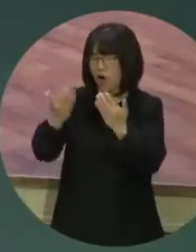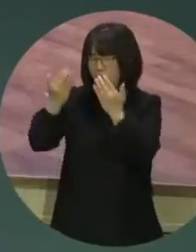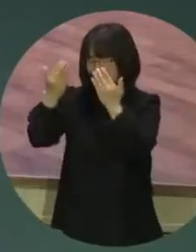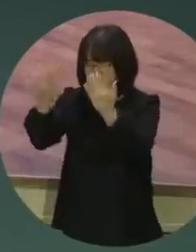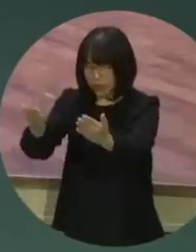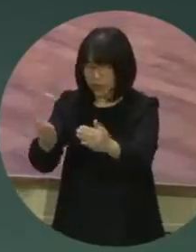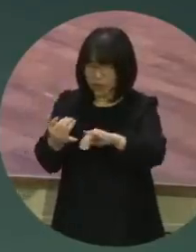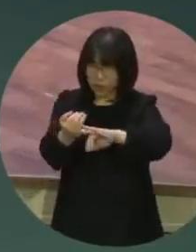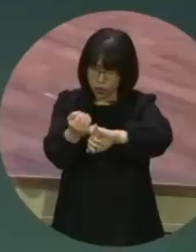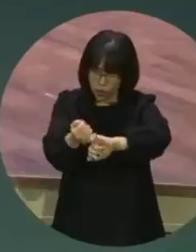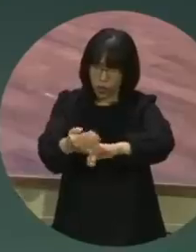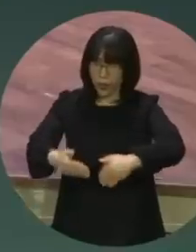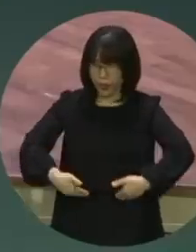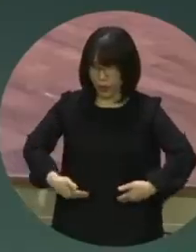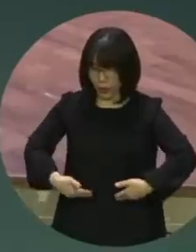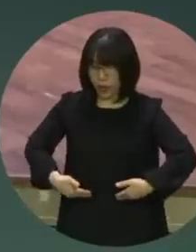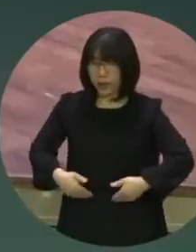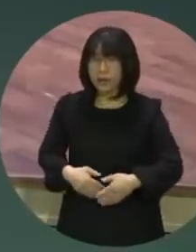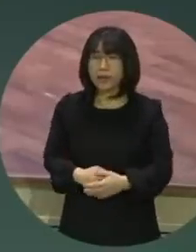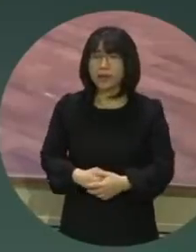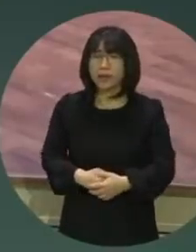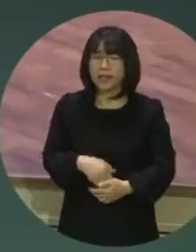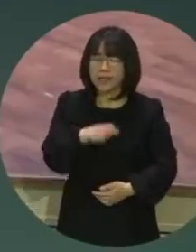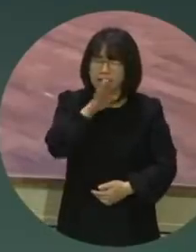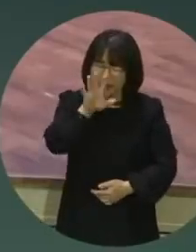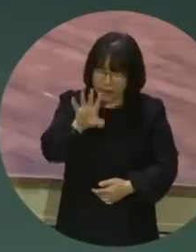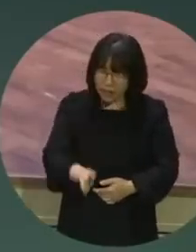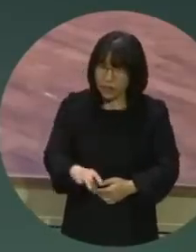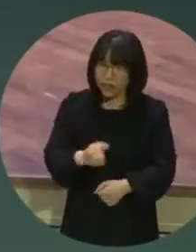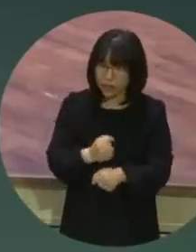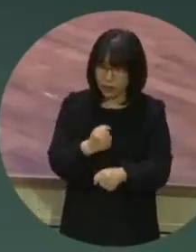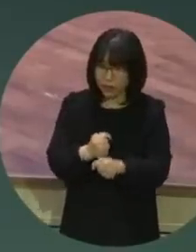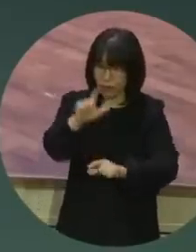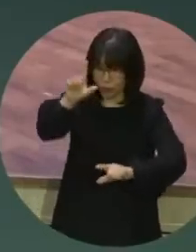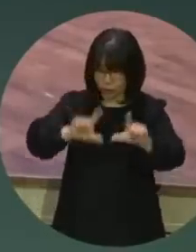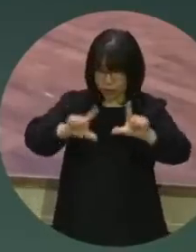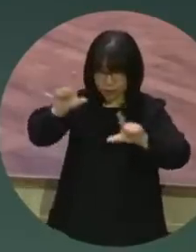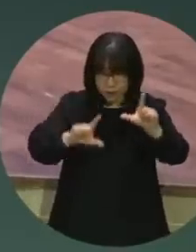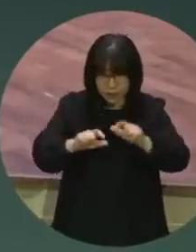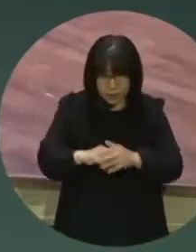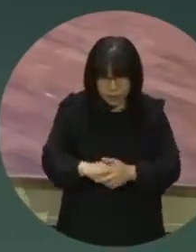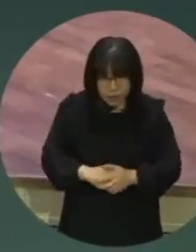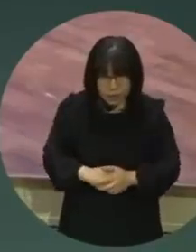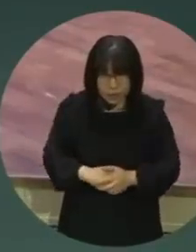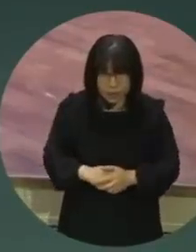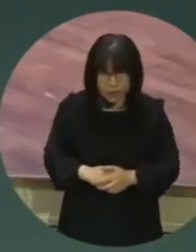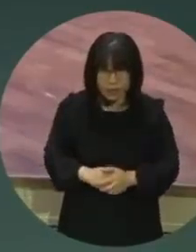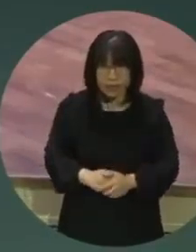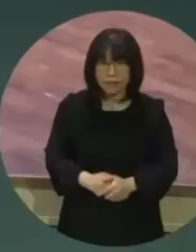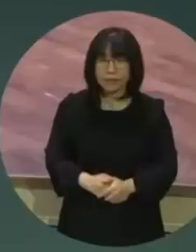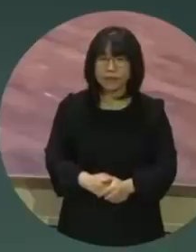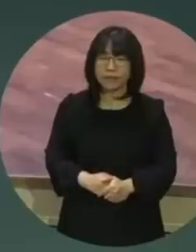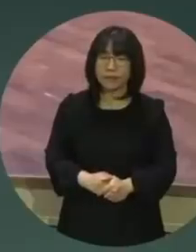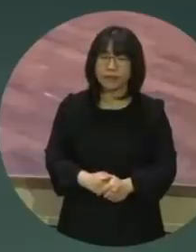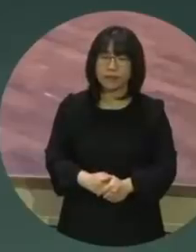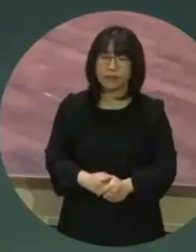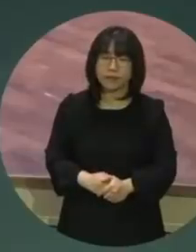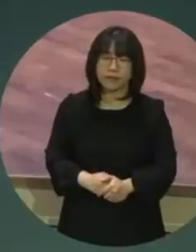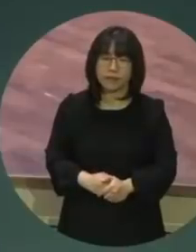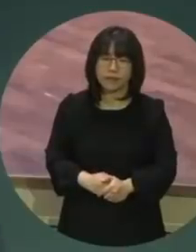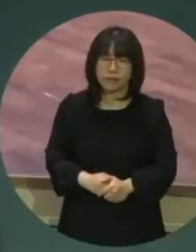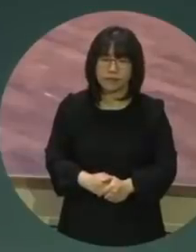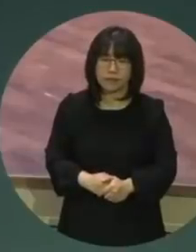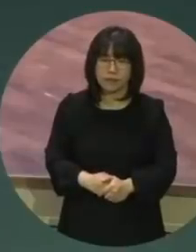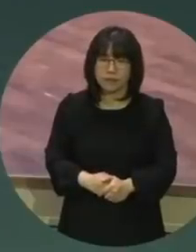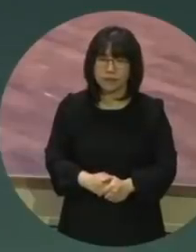필연입니다. 절대입니다. 이거는요, 구원받은 하나님의 자녀라고 하면 이건 당연하게 돼 있어요. 이거 뭐 자랑할